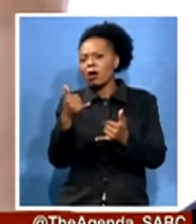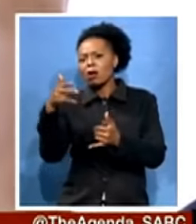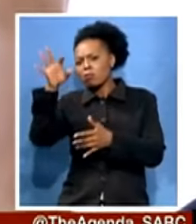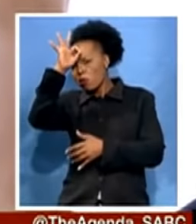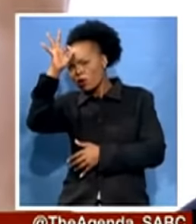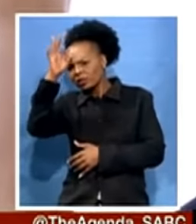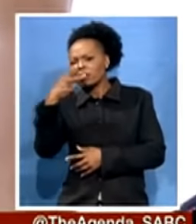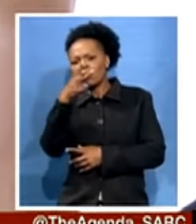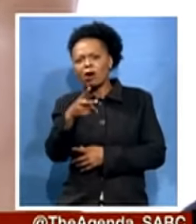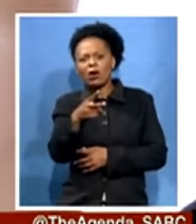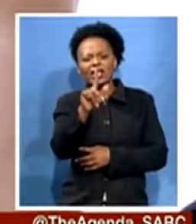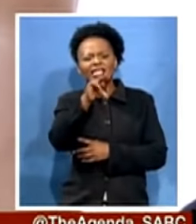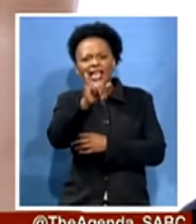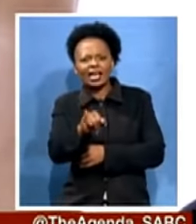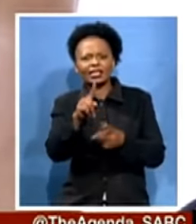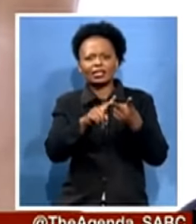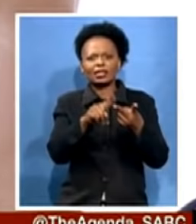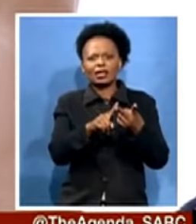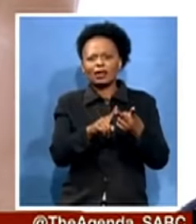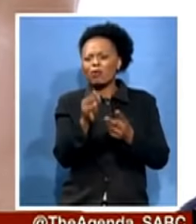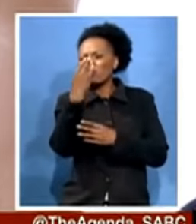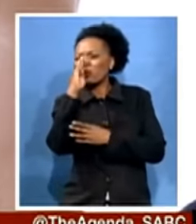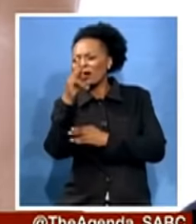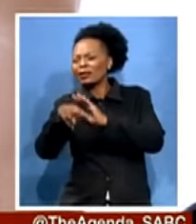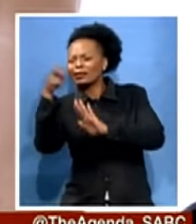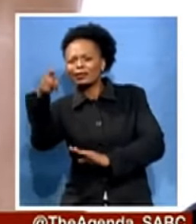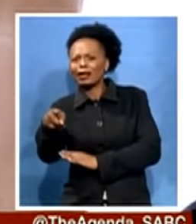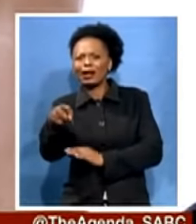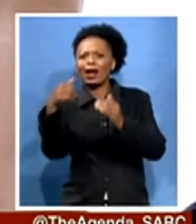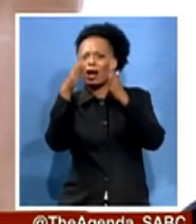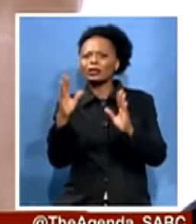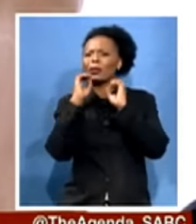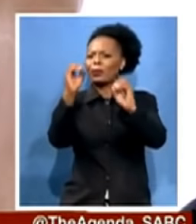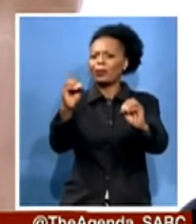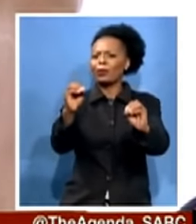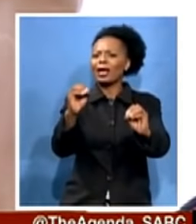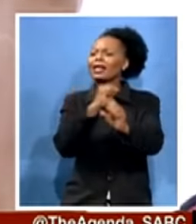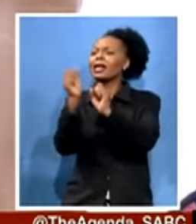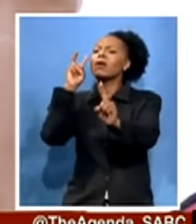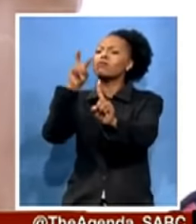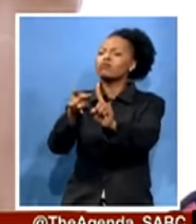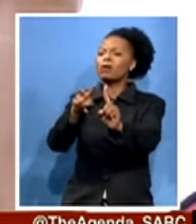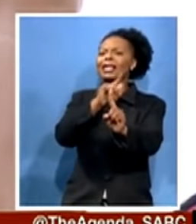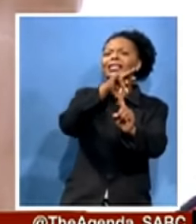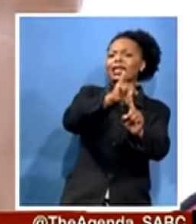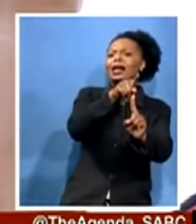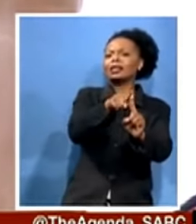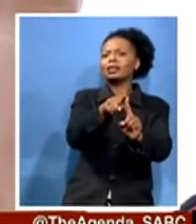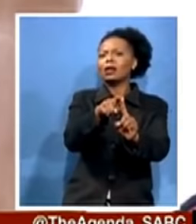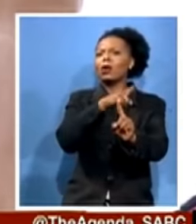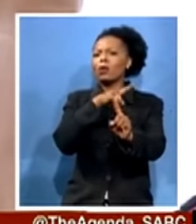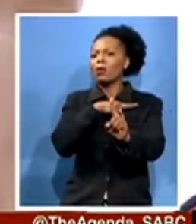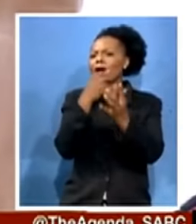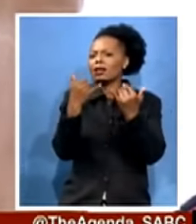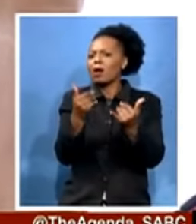beyobhekeza nawo yini. Kwathiwa cha bayithathaphi manje iy'thombe zomndeni na. Impendulo